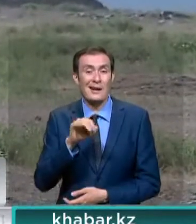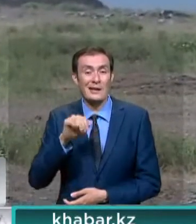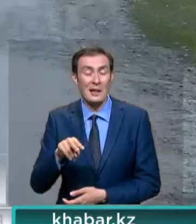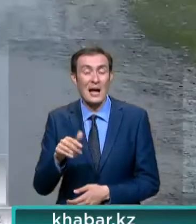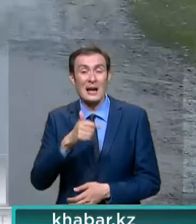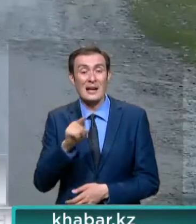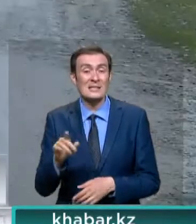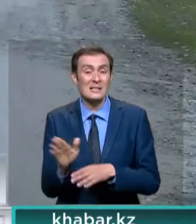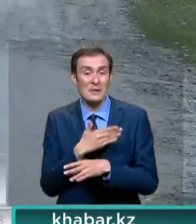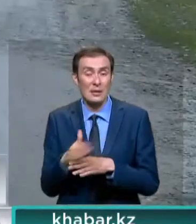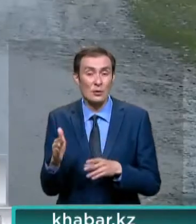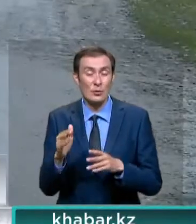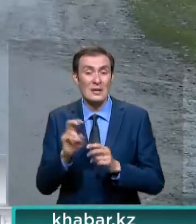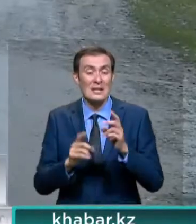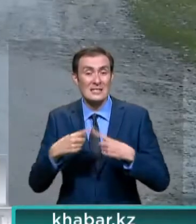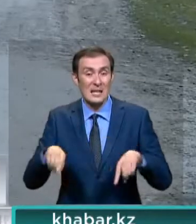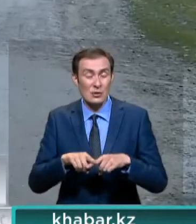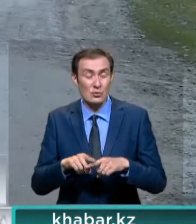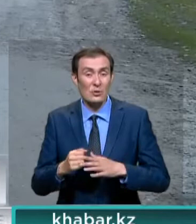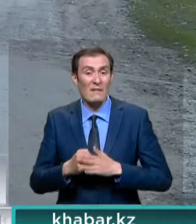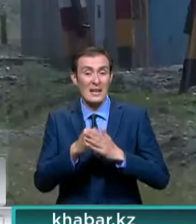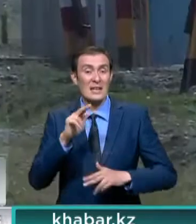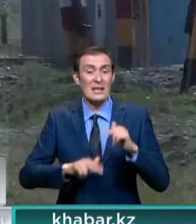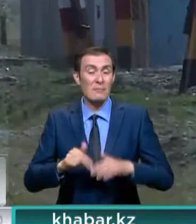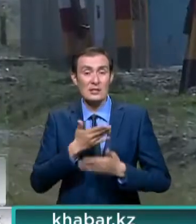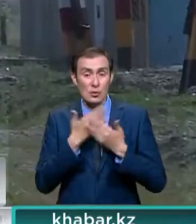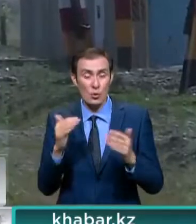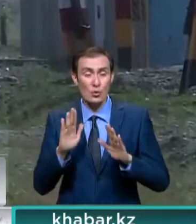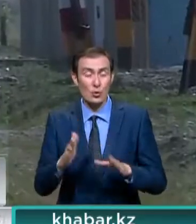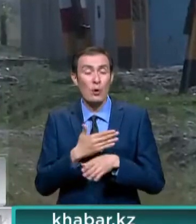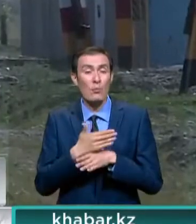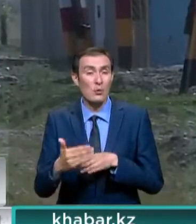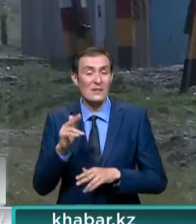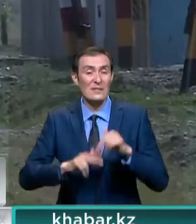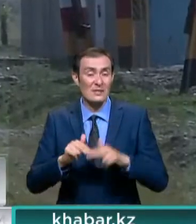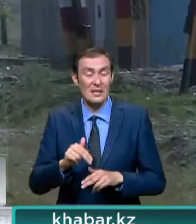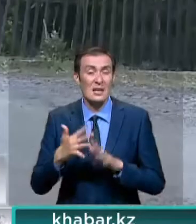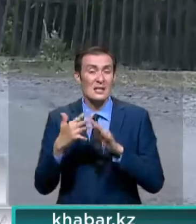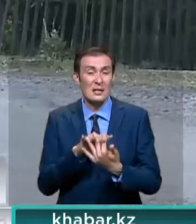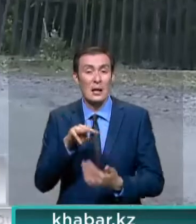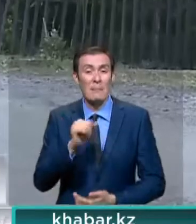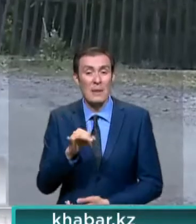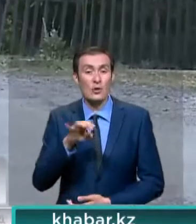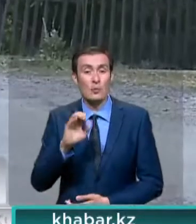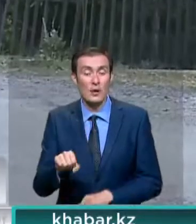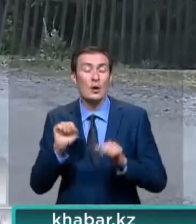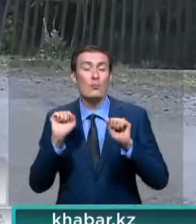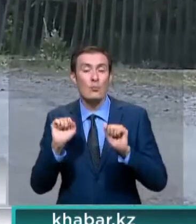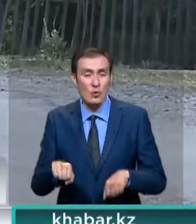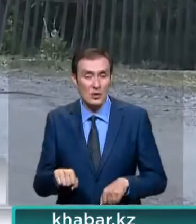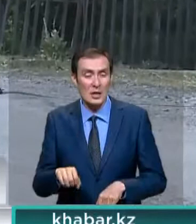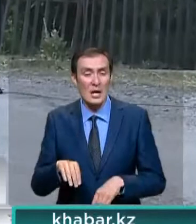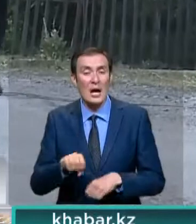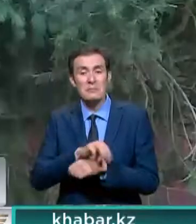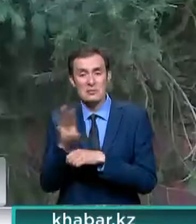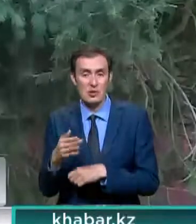вот газораспределительную станцию высокого давления так и не построили. Только после ее возведения село Майтубе можно будет обеспечить